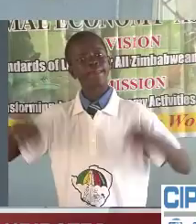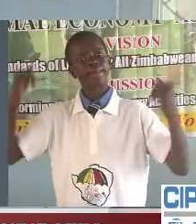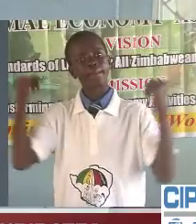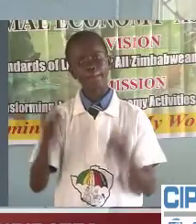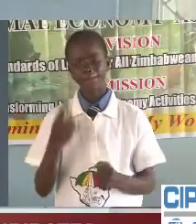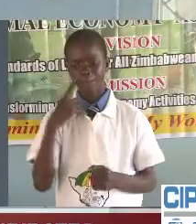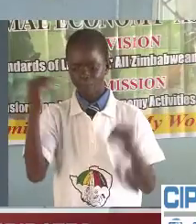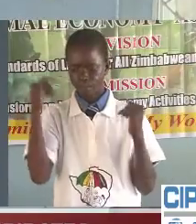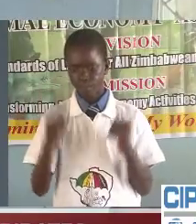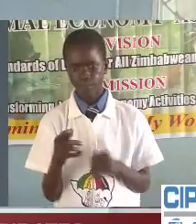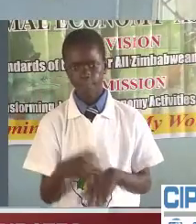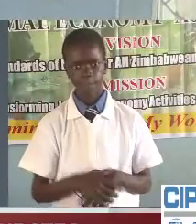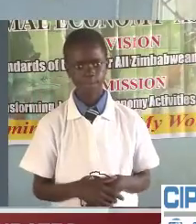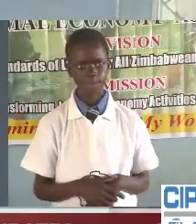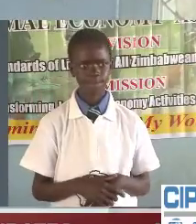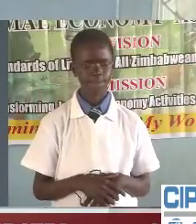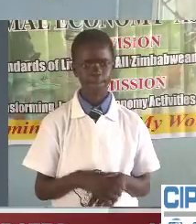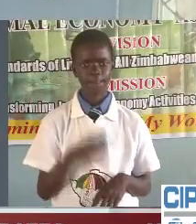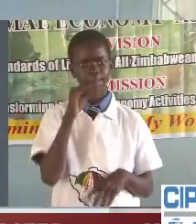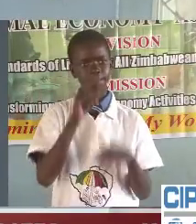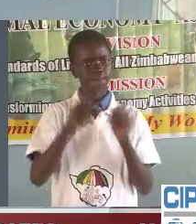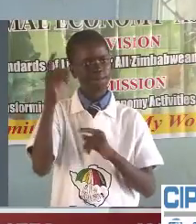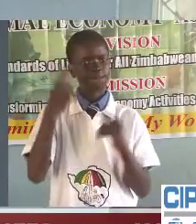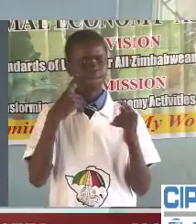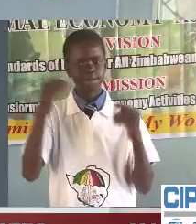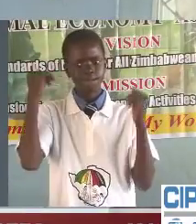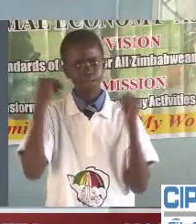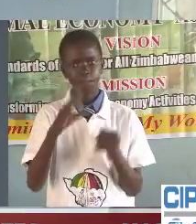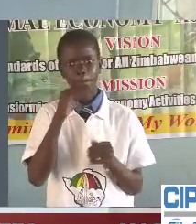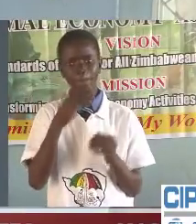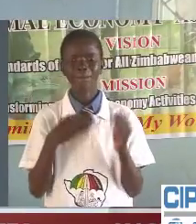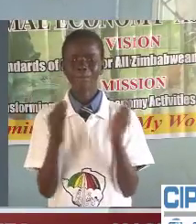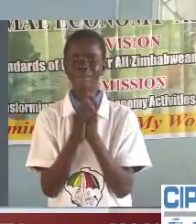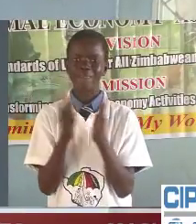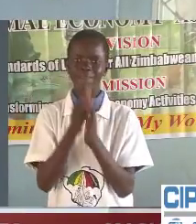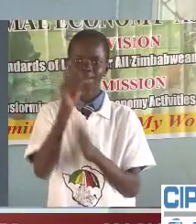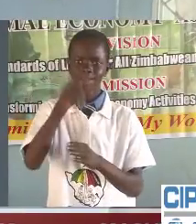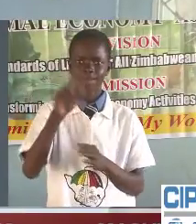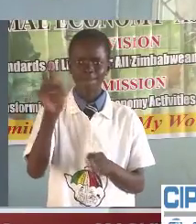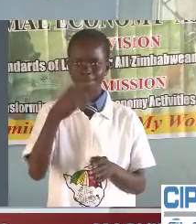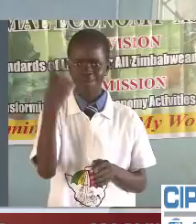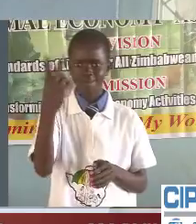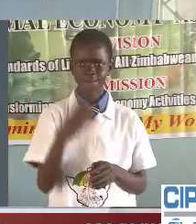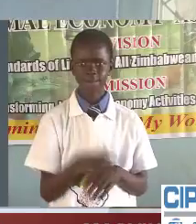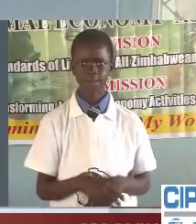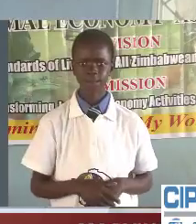imimi makanselas mofanira kuti uye kechipiri